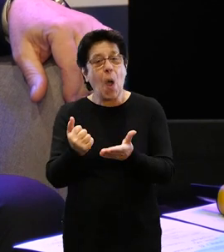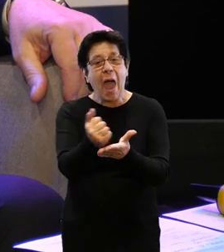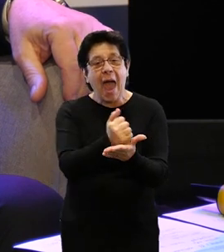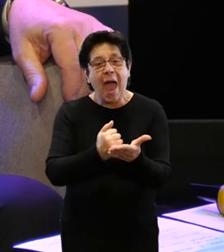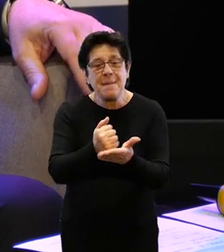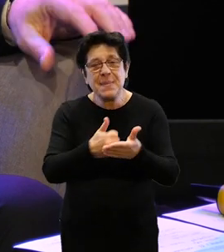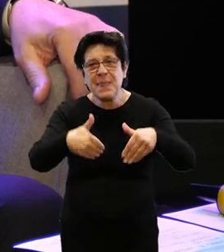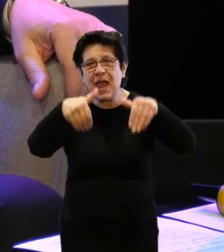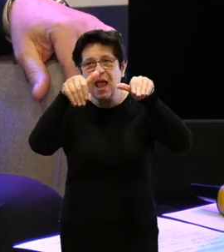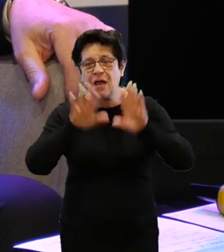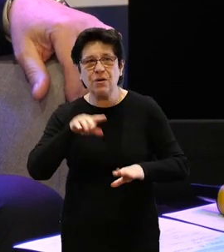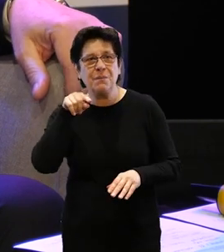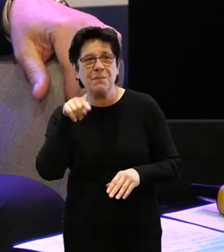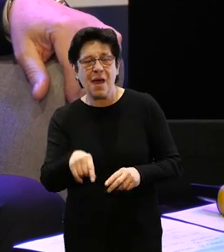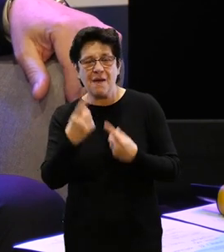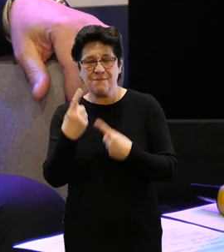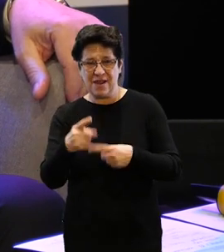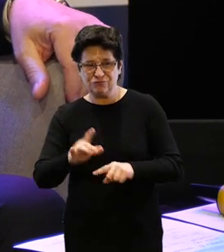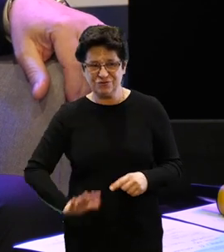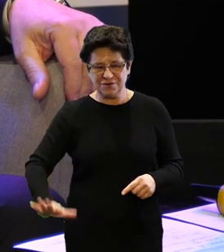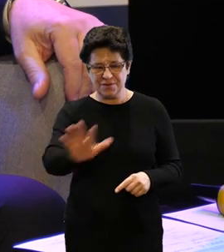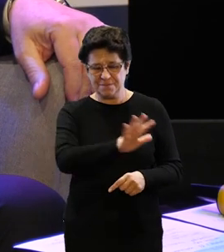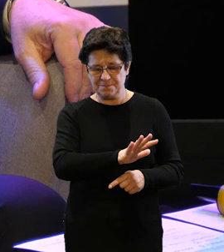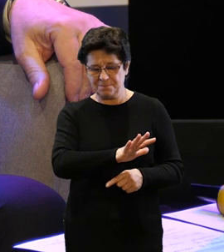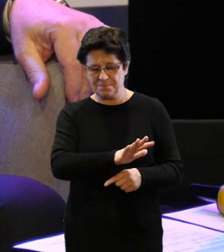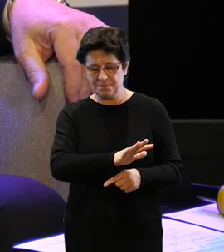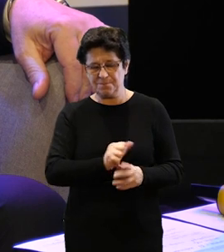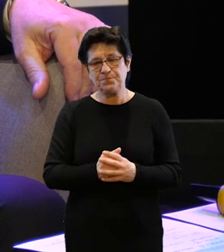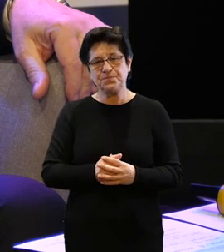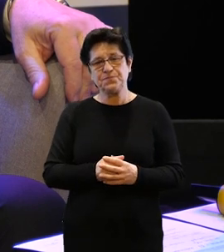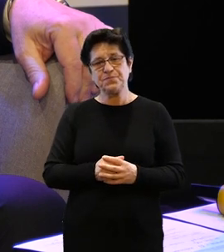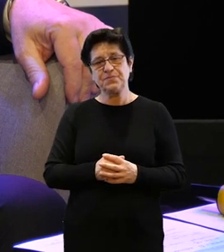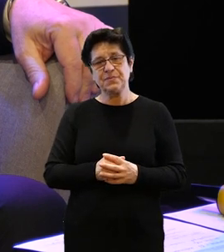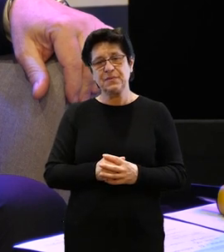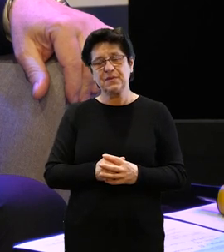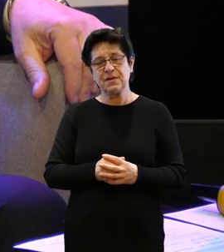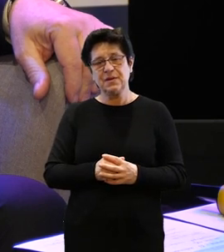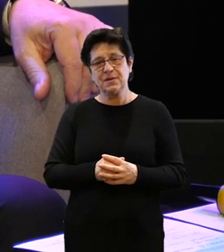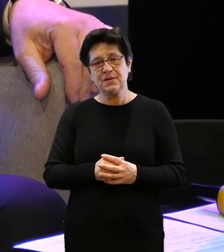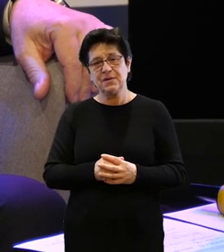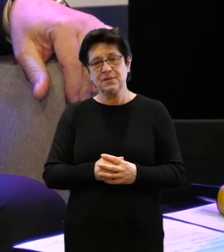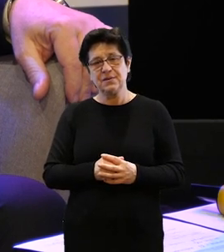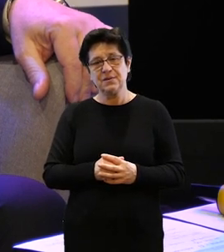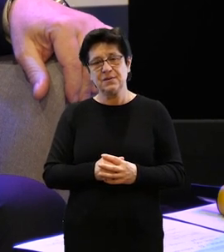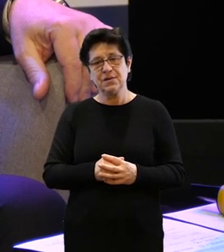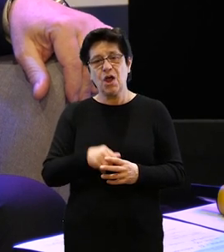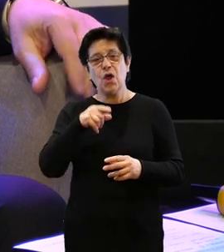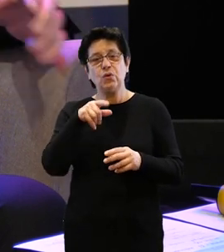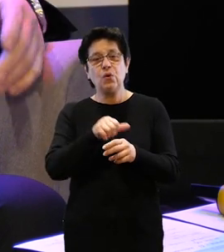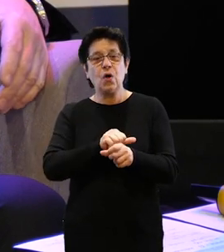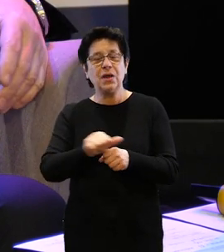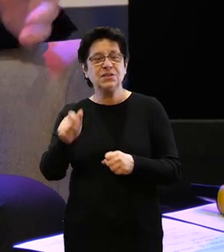na terenie Leszna dziadek po mieczu i to jest